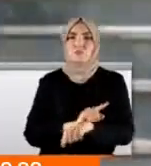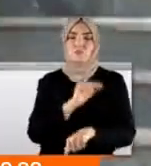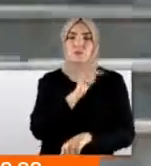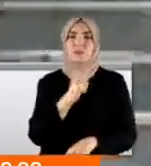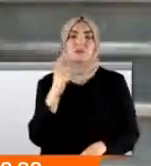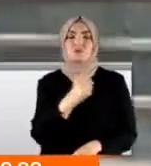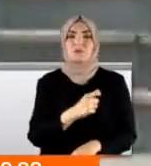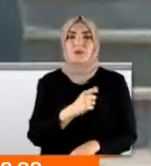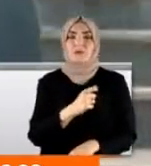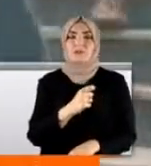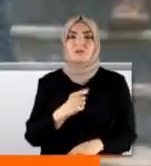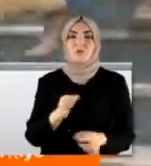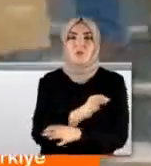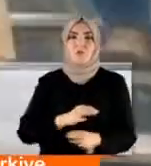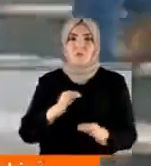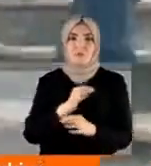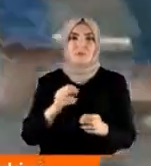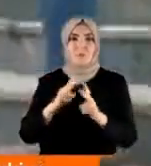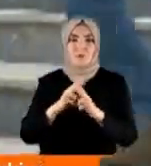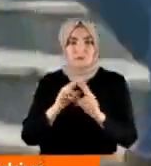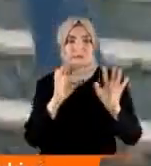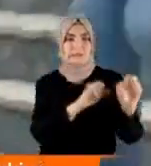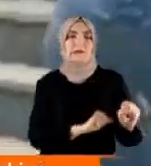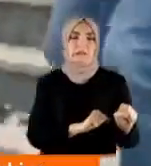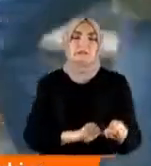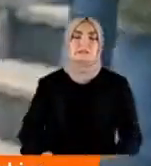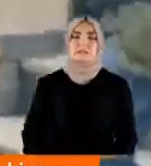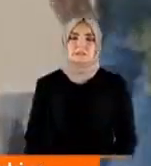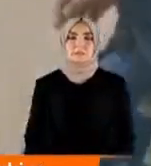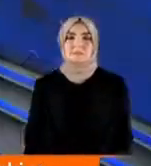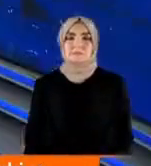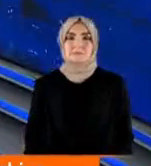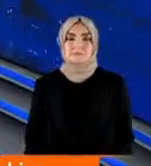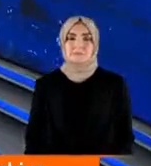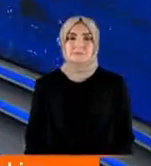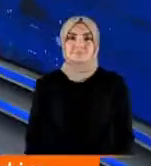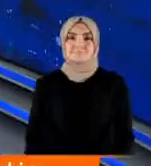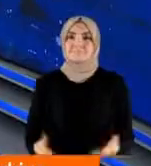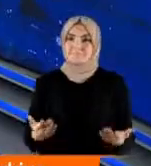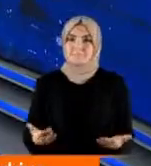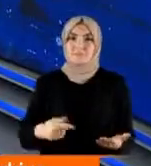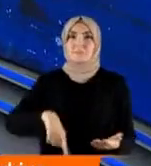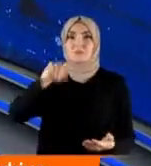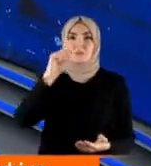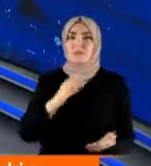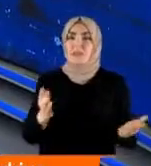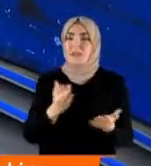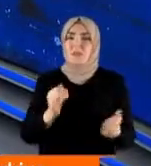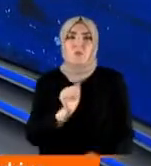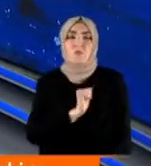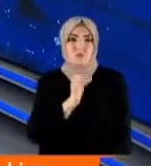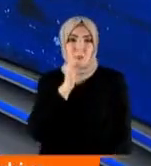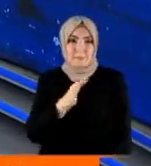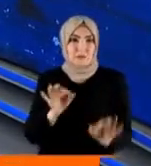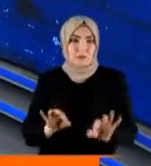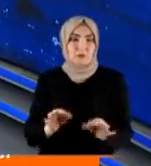amirliği ekipleri tarafından yakalandı. Ve günün en korkunç haberinde sıra.